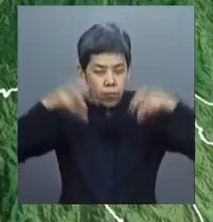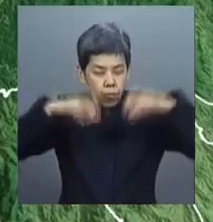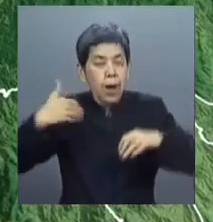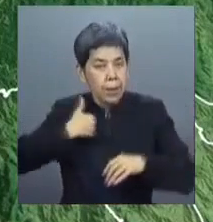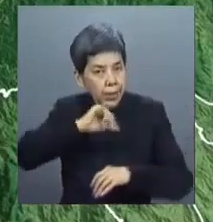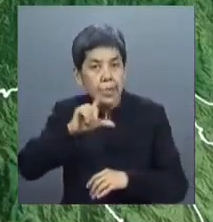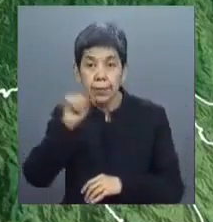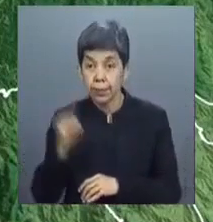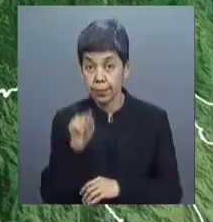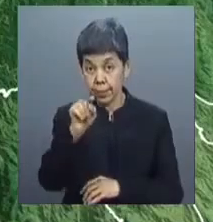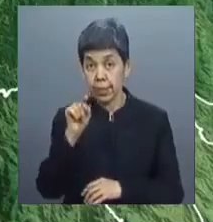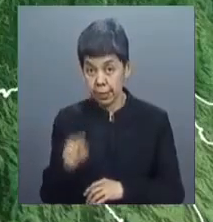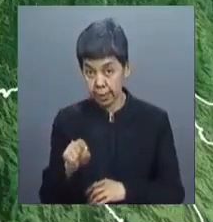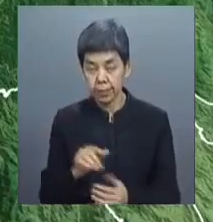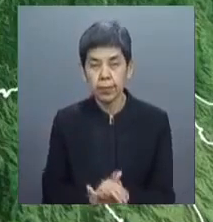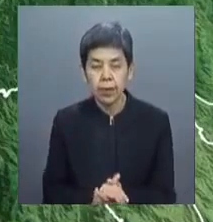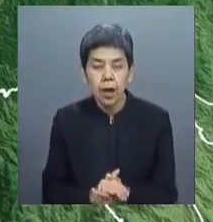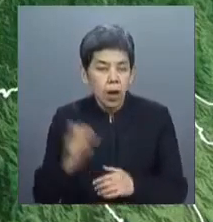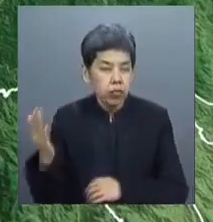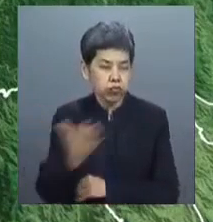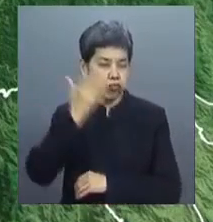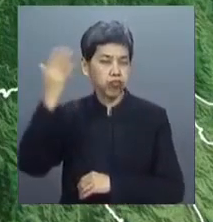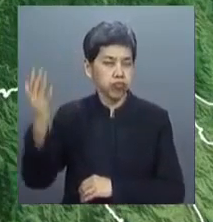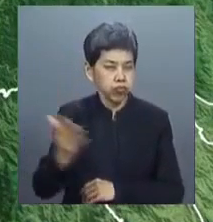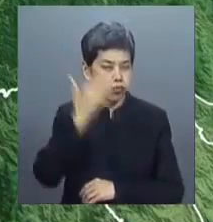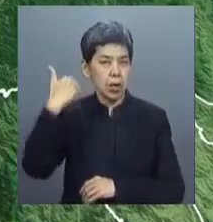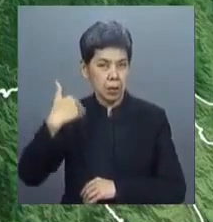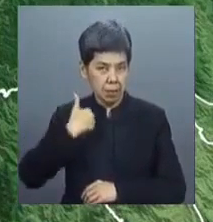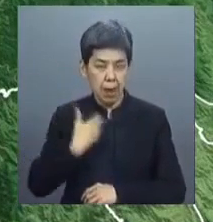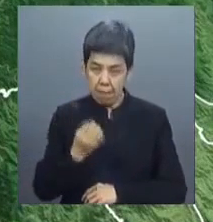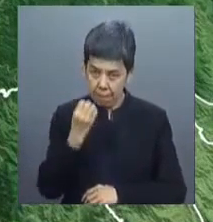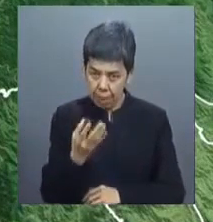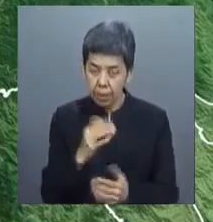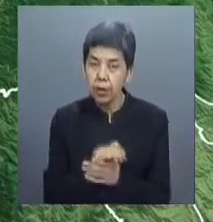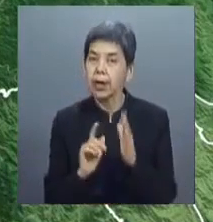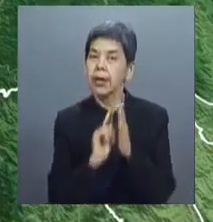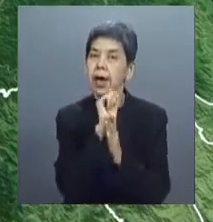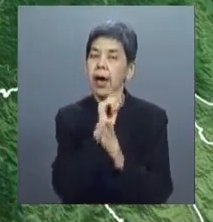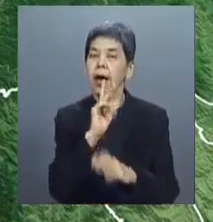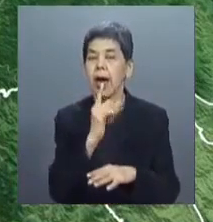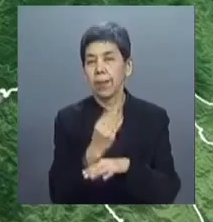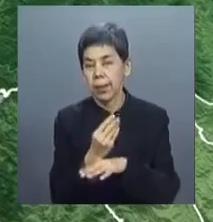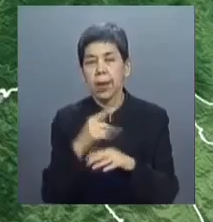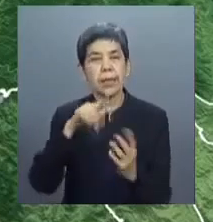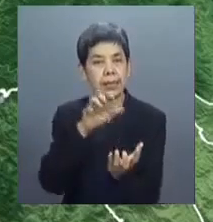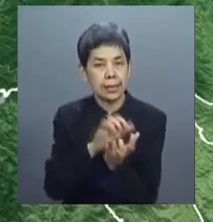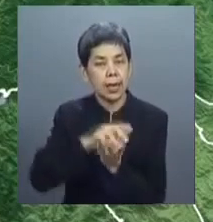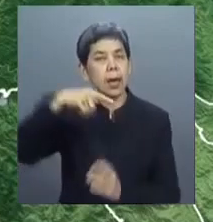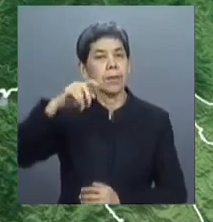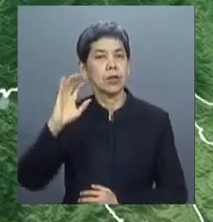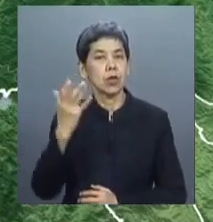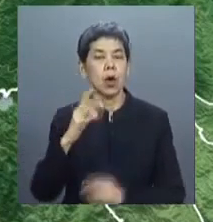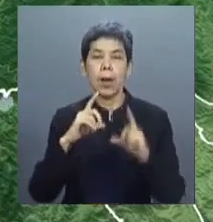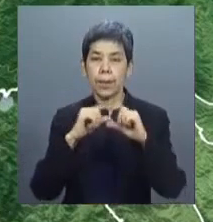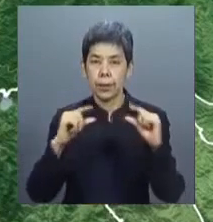แห่งๆ 20% ของพื้นที่และมีลมกระโชกแรงส่วนมากที่บริเวณจังหวัดตากกำแพงเพชรพิจิตรพิษณุโลกและเพชร